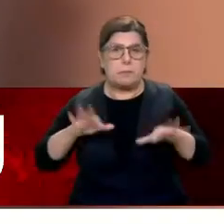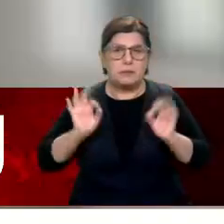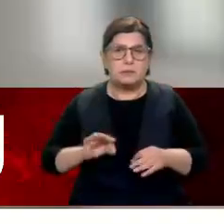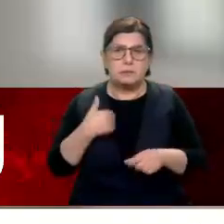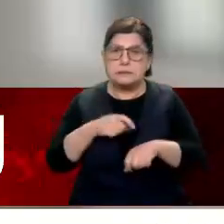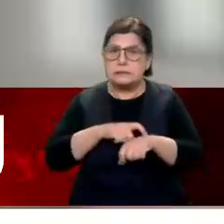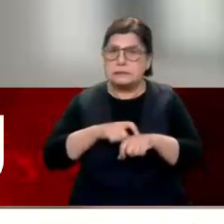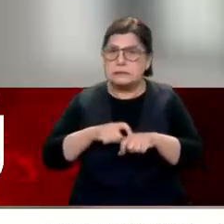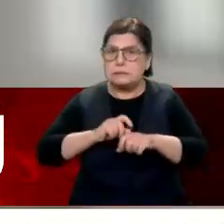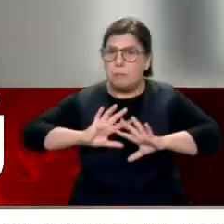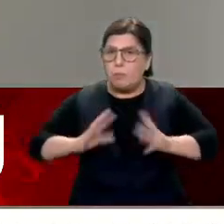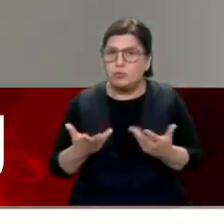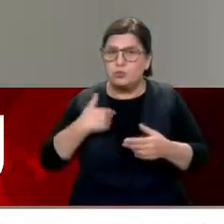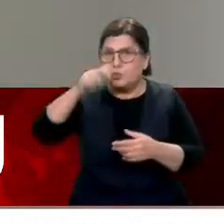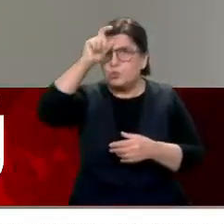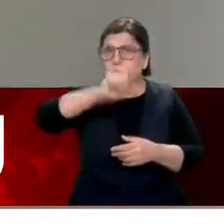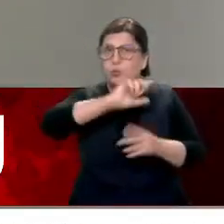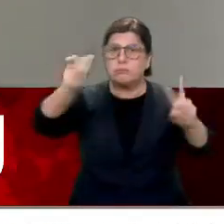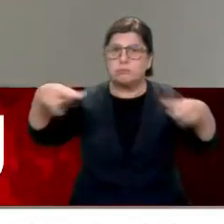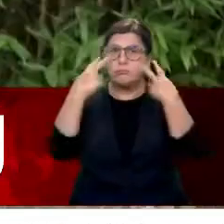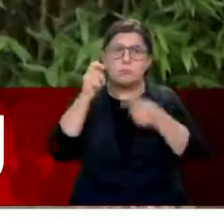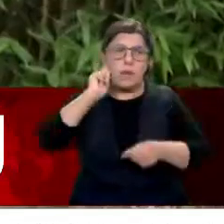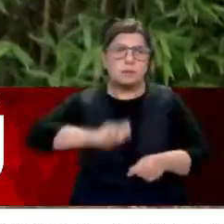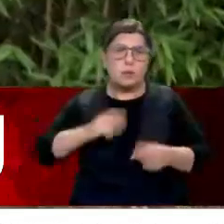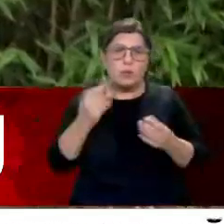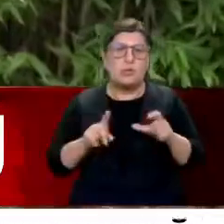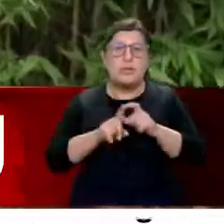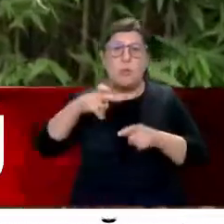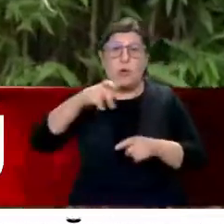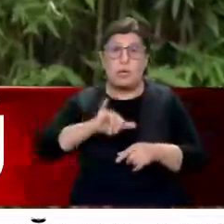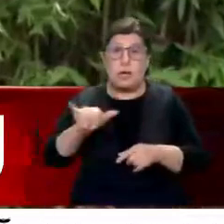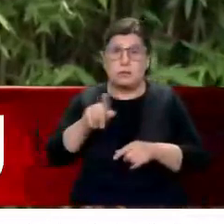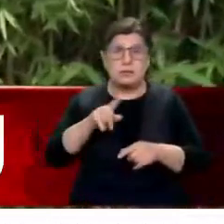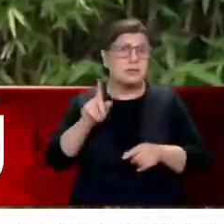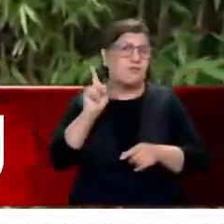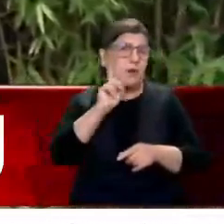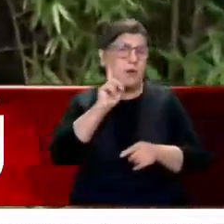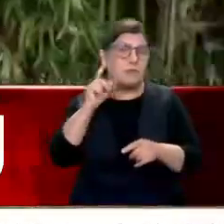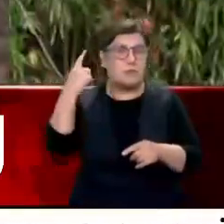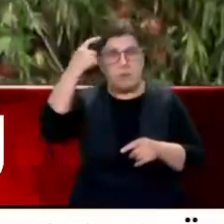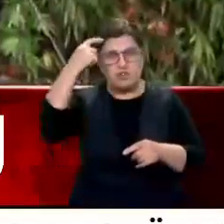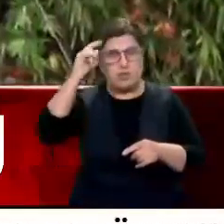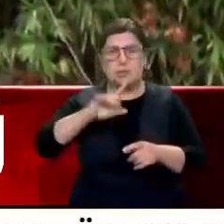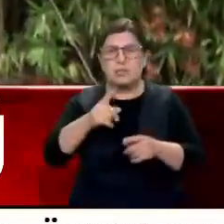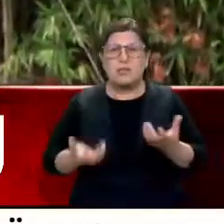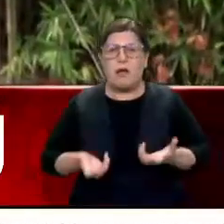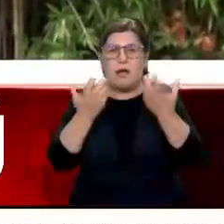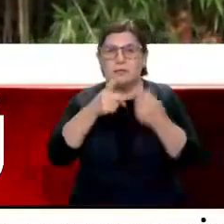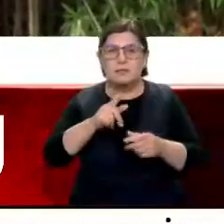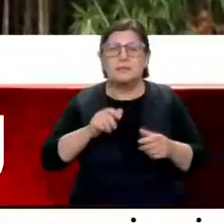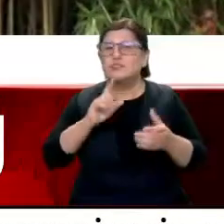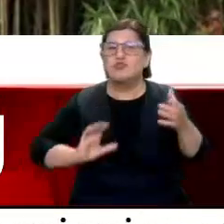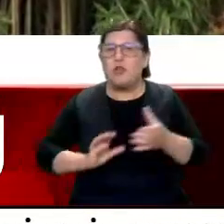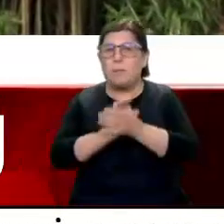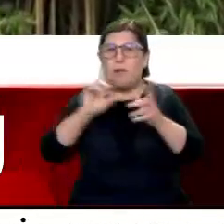çöktü ya. Bütün Türkiye'ye rezil rüsva oldu. Dilan Polat'a yakın fenomenlerin başını yakan işte bu Şampiyonlar Ligi fotoğrafı